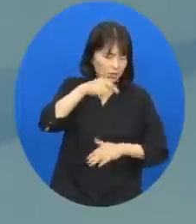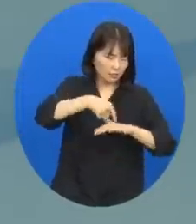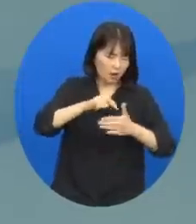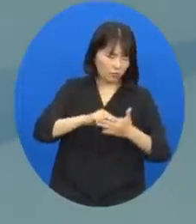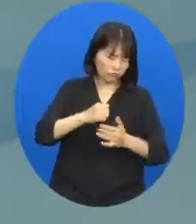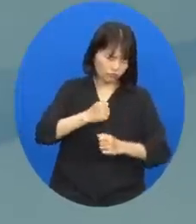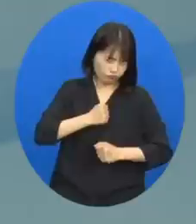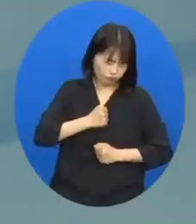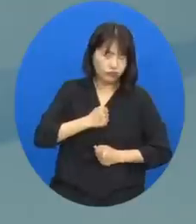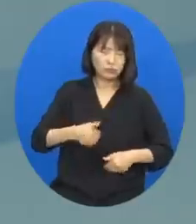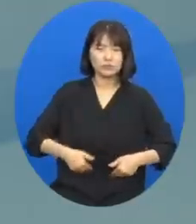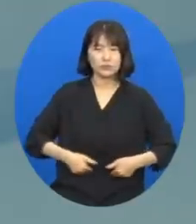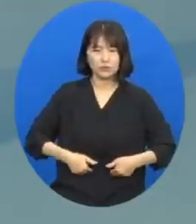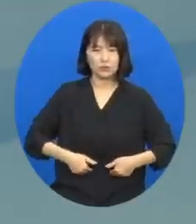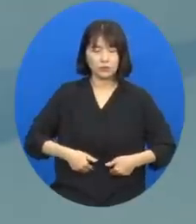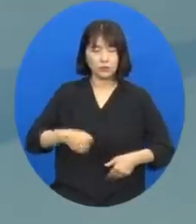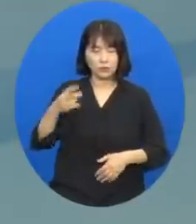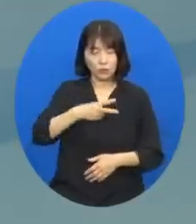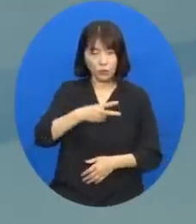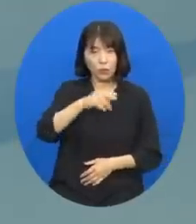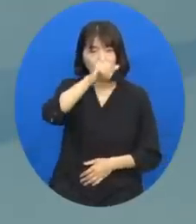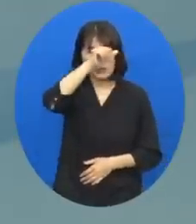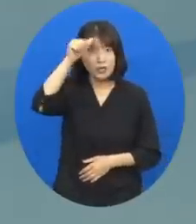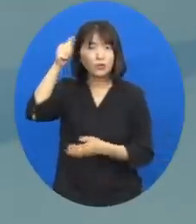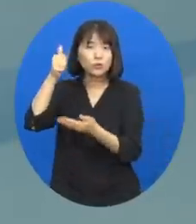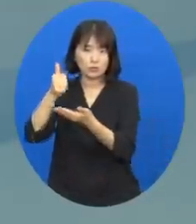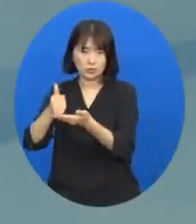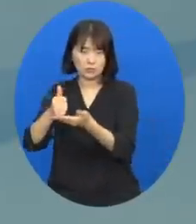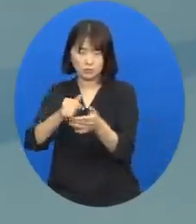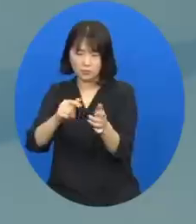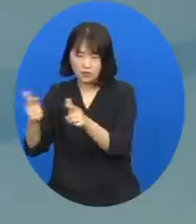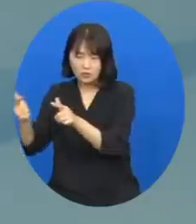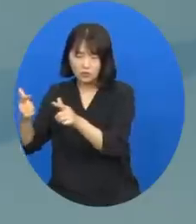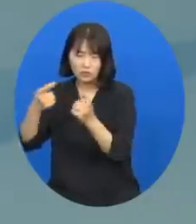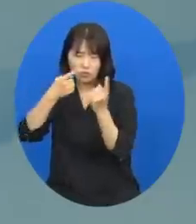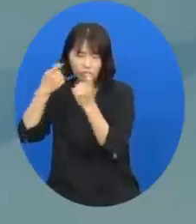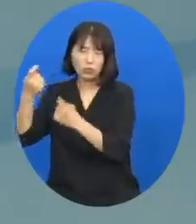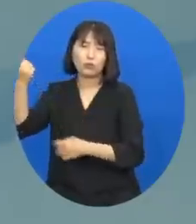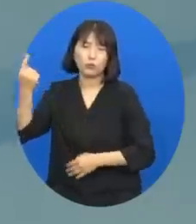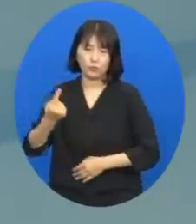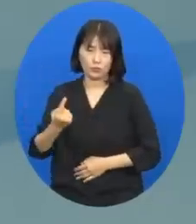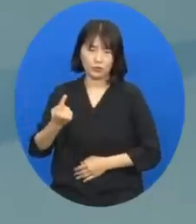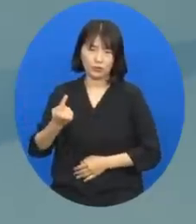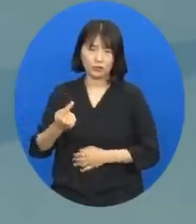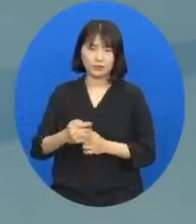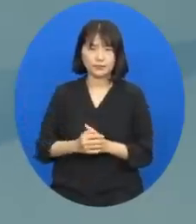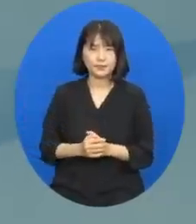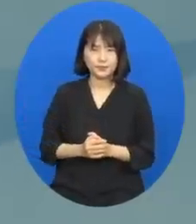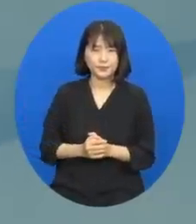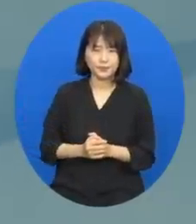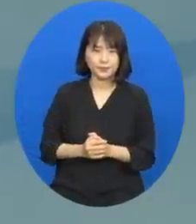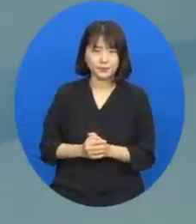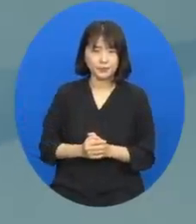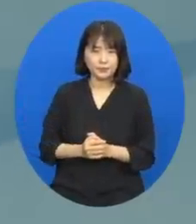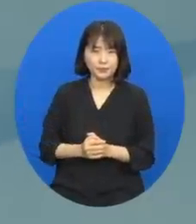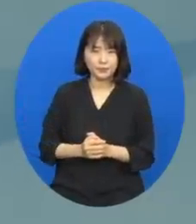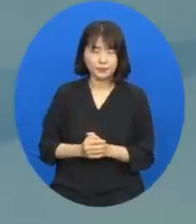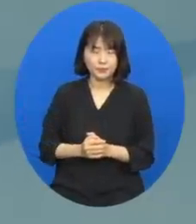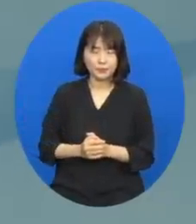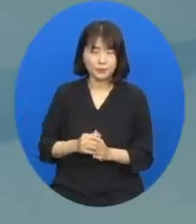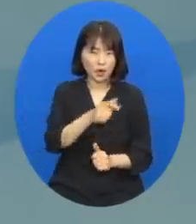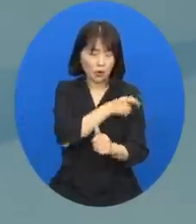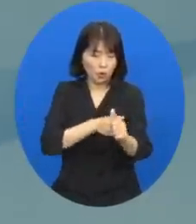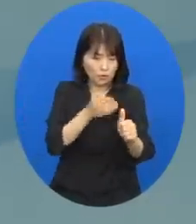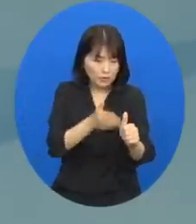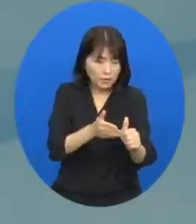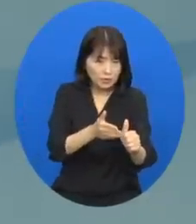우리 장로님들 결코 그렇지 않지만 장로님 들에게도 그런 유기 올 수도 있어요 다른 자모 님들에게 건 사진들은 다른 권 사람들에게